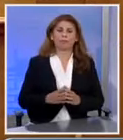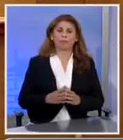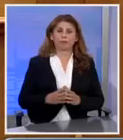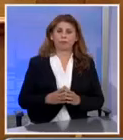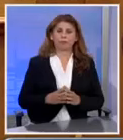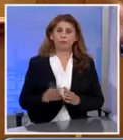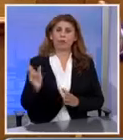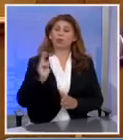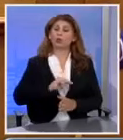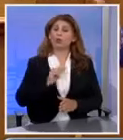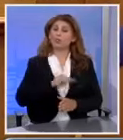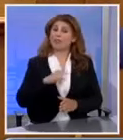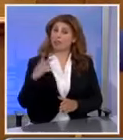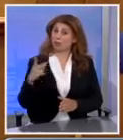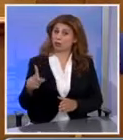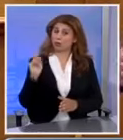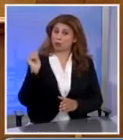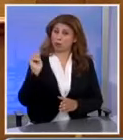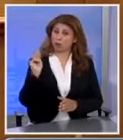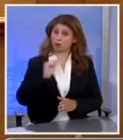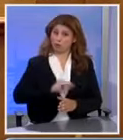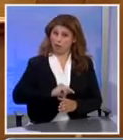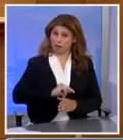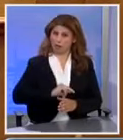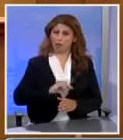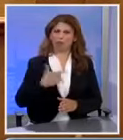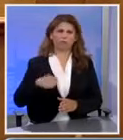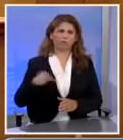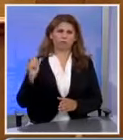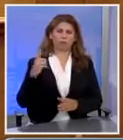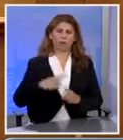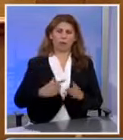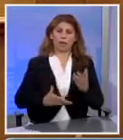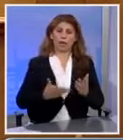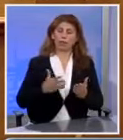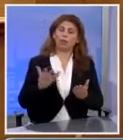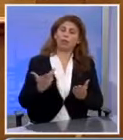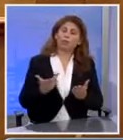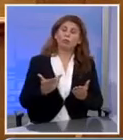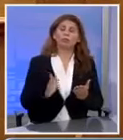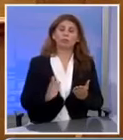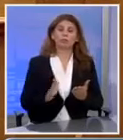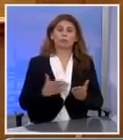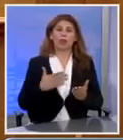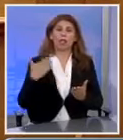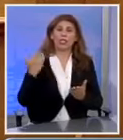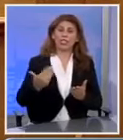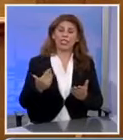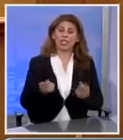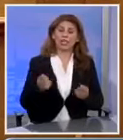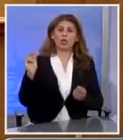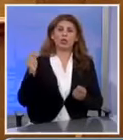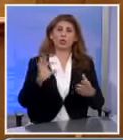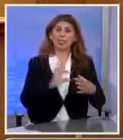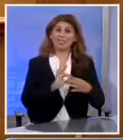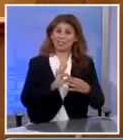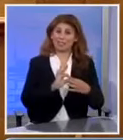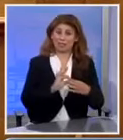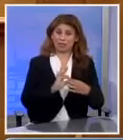του συμφέροντός της, του πολιτικού της συμφέροντος, αρνείτο την απλή αναλογική, δεδομένου ότι θα δημιουργούσε μια κουλτούρα